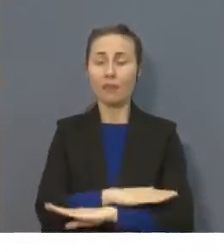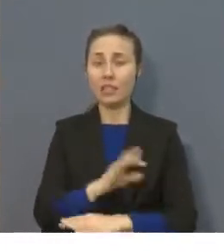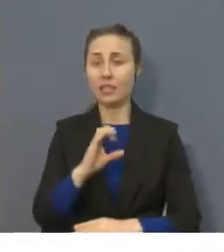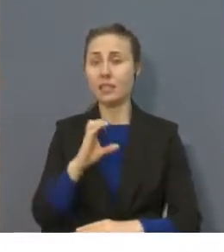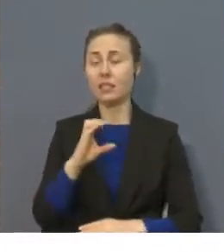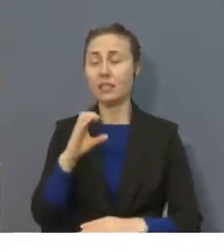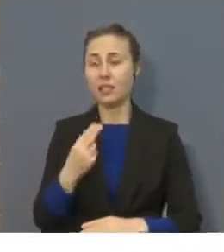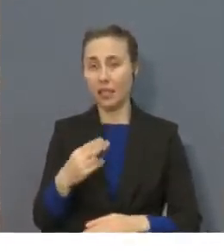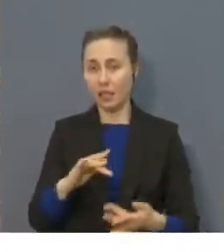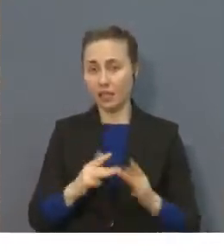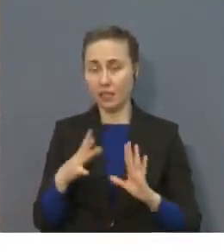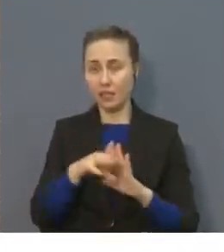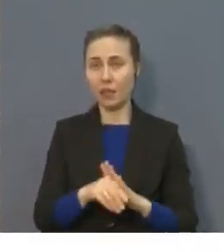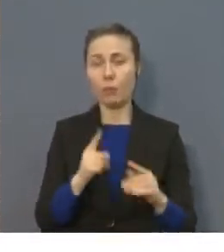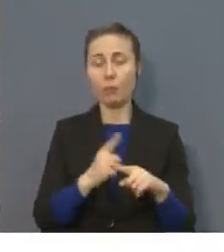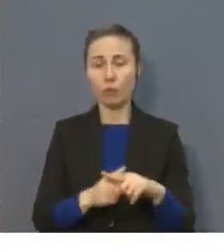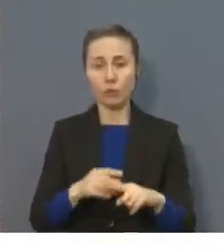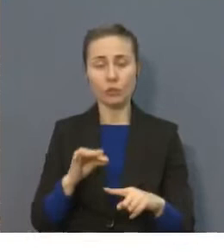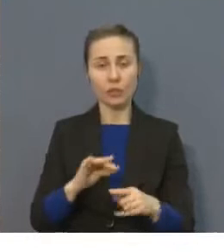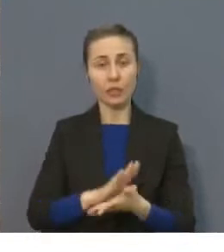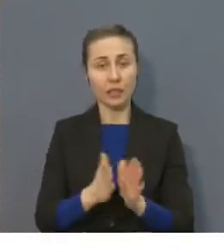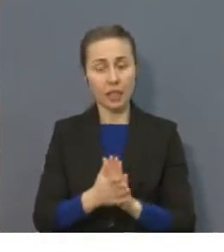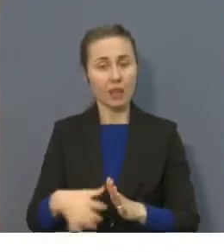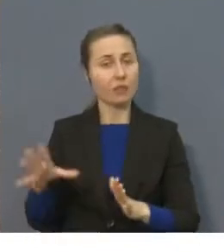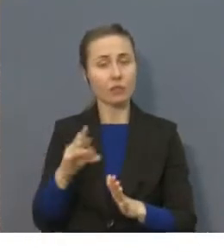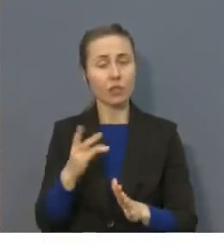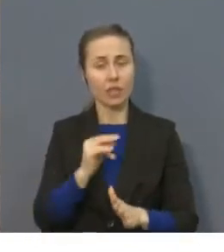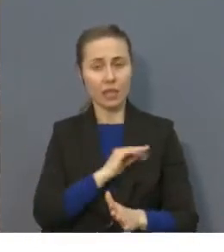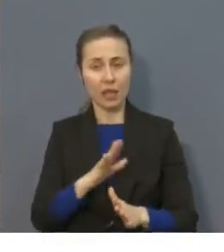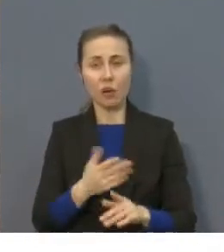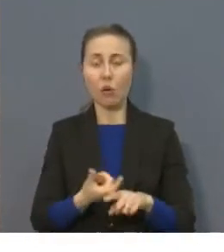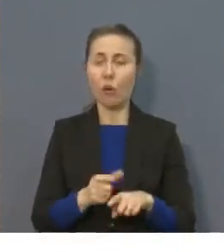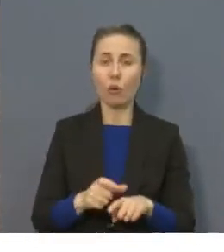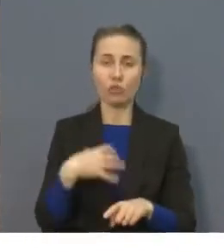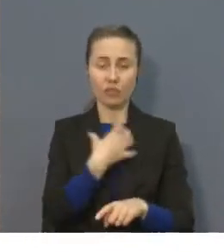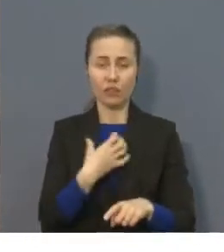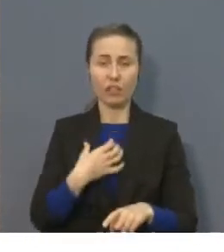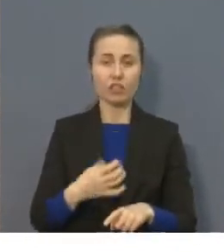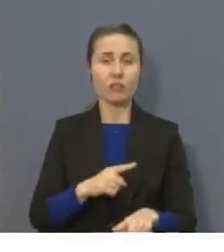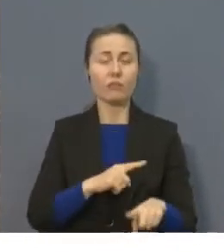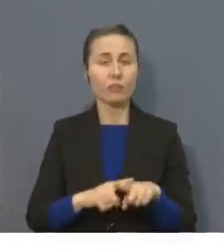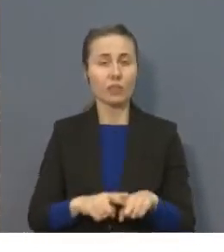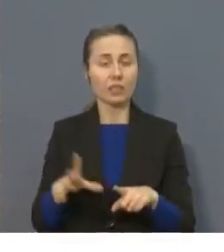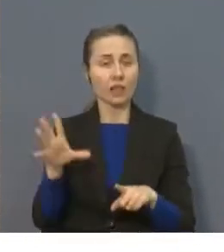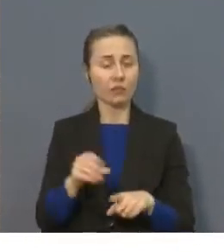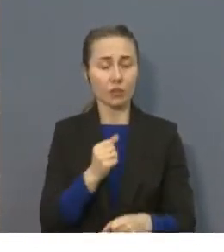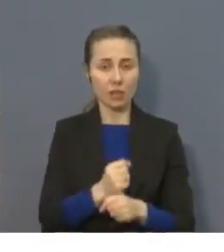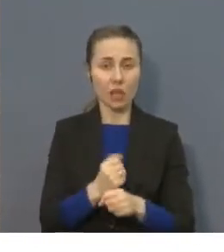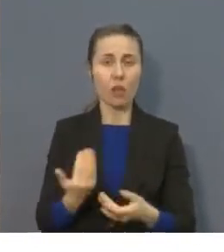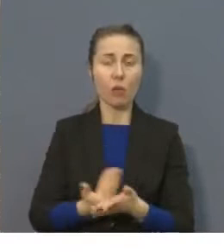сол сәтте бейімделу, фолловерлерге уақытында жеткізу өте маңызды болды. Және фейк-ньюстың